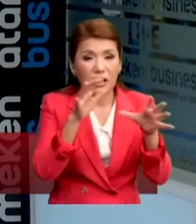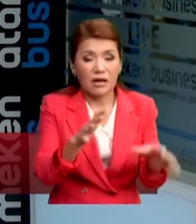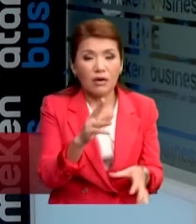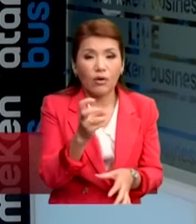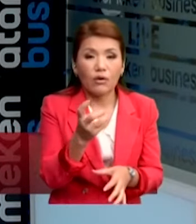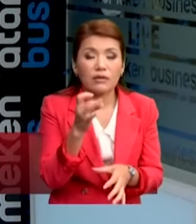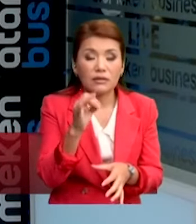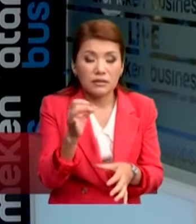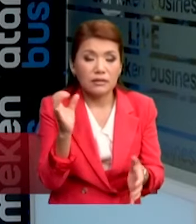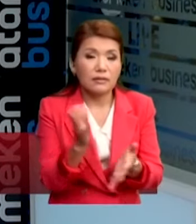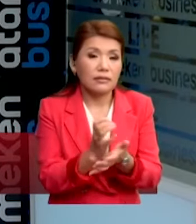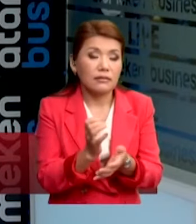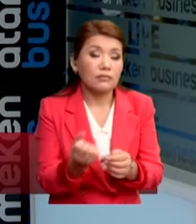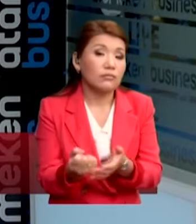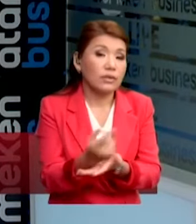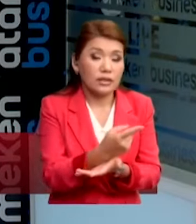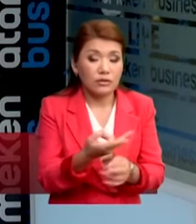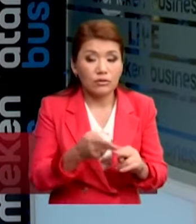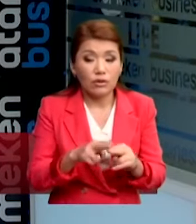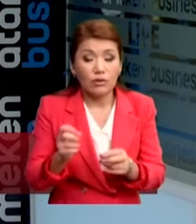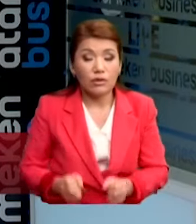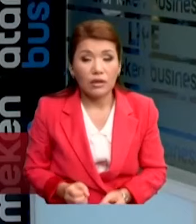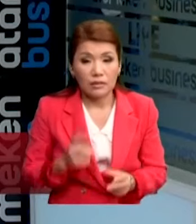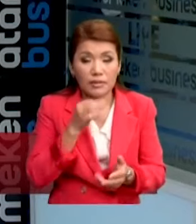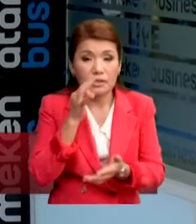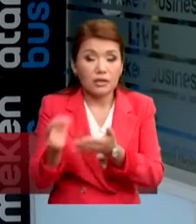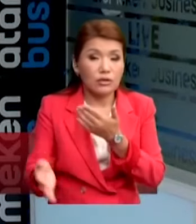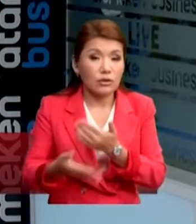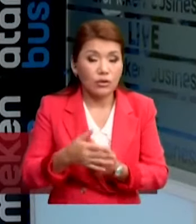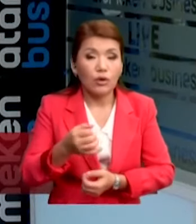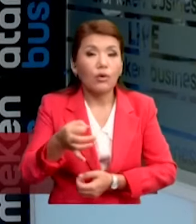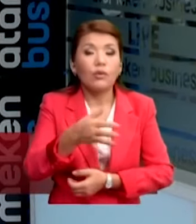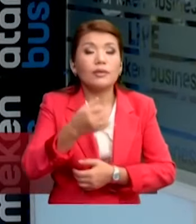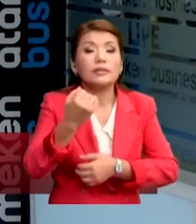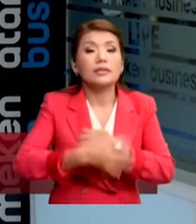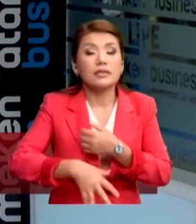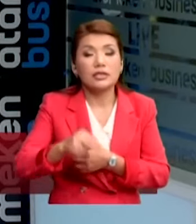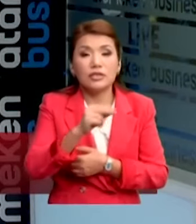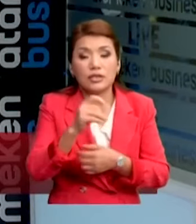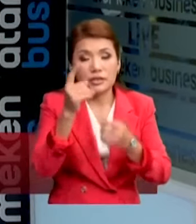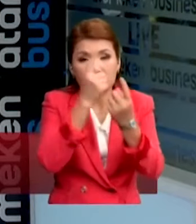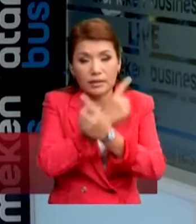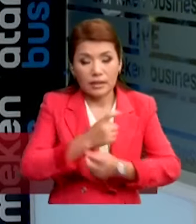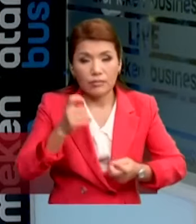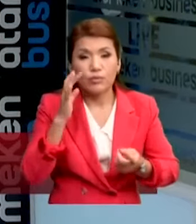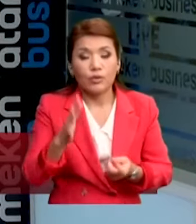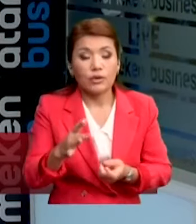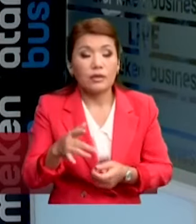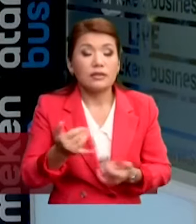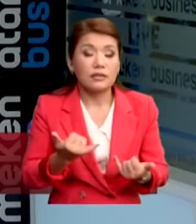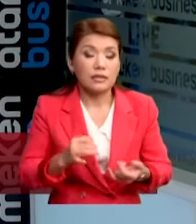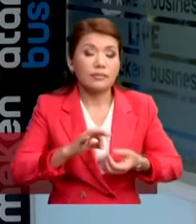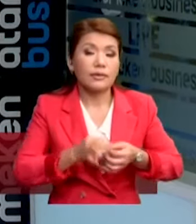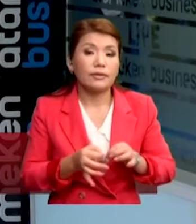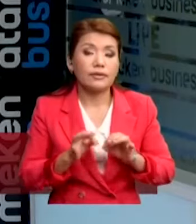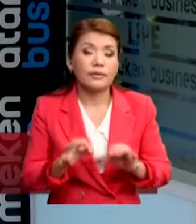орындамаса, компания директорын қылмыстық жауапкершілікке тартып, облыс орталығында төтенше жағдай жарияламақшы. Өңірдегі тілшіміз